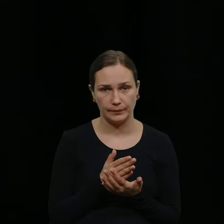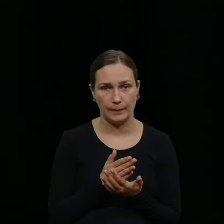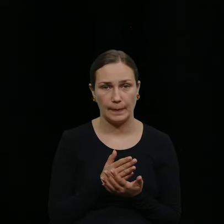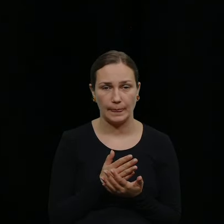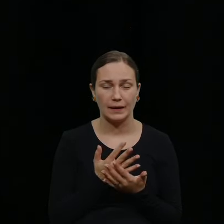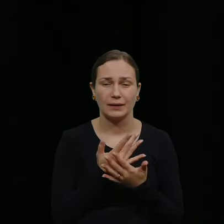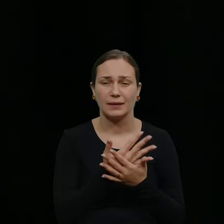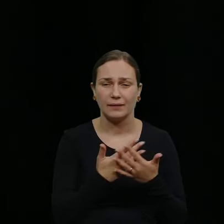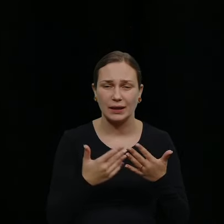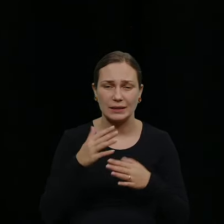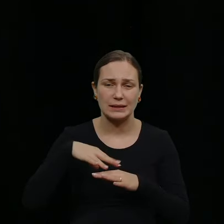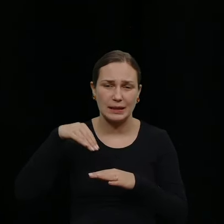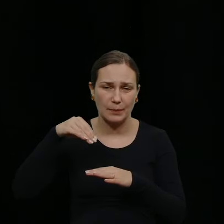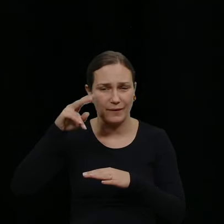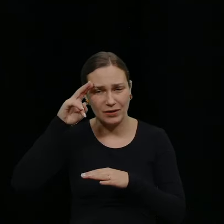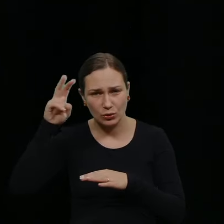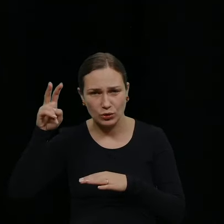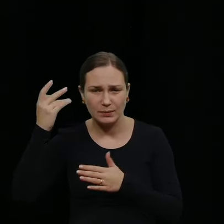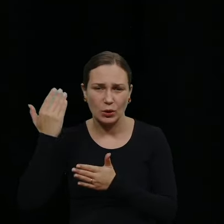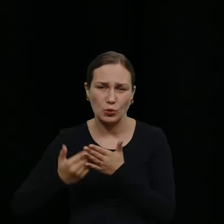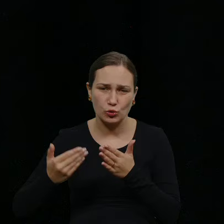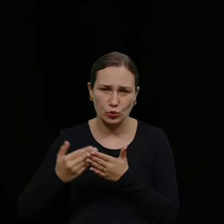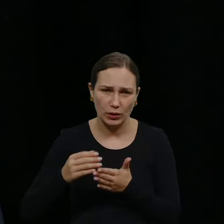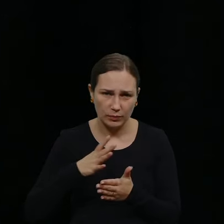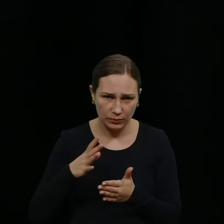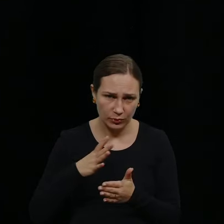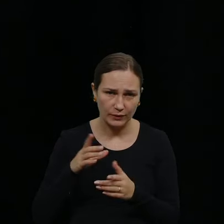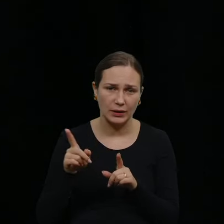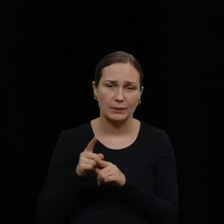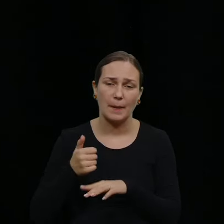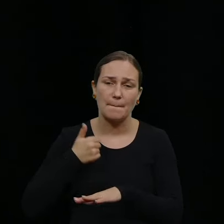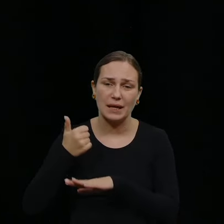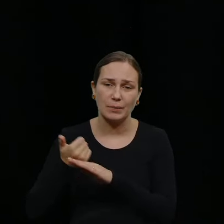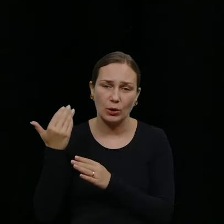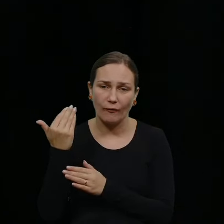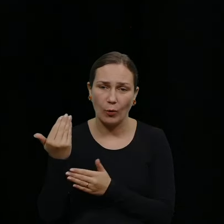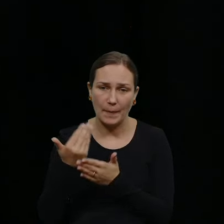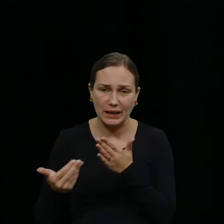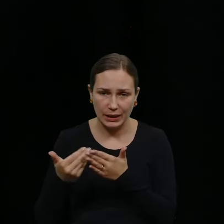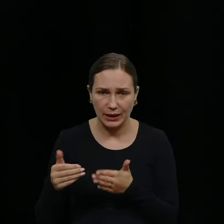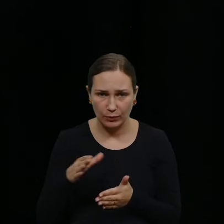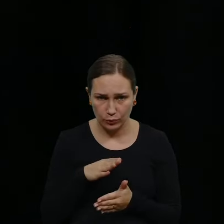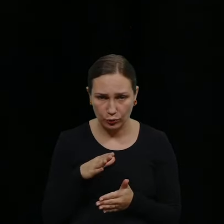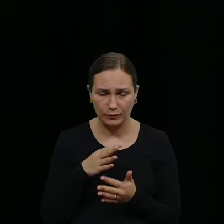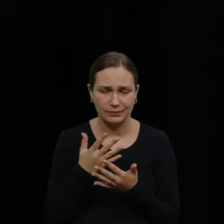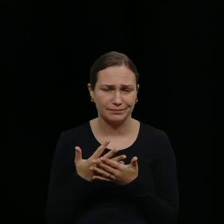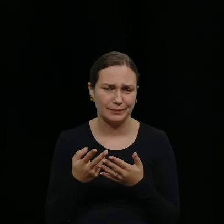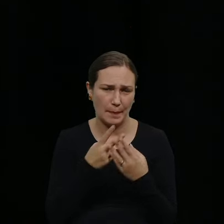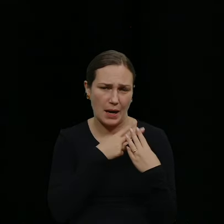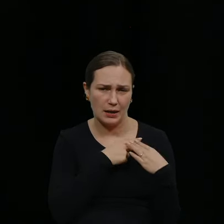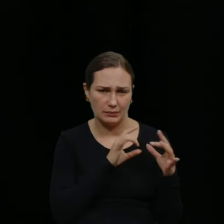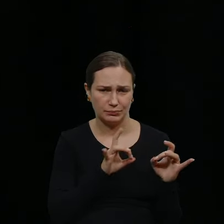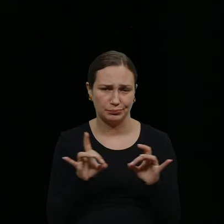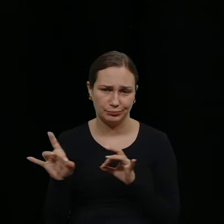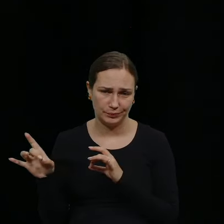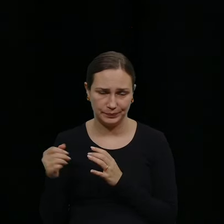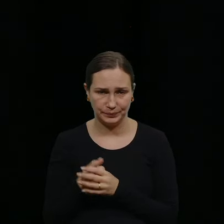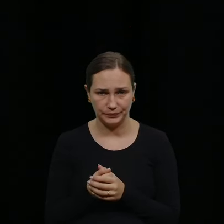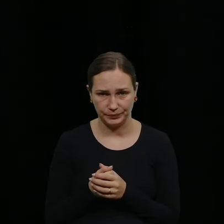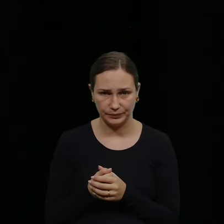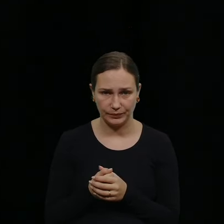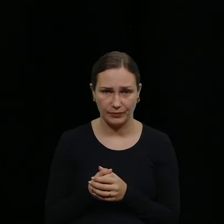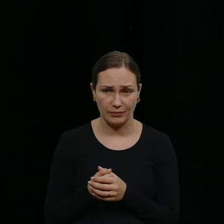struktūras tam tikra Seime, vyriausybėje, konsultuodamas jas, būdamas premjero patarėjų ir kitose pareigose. Tai aš